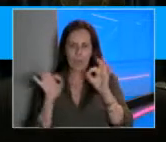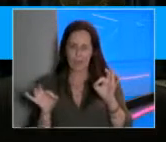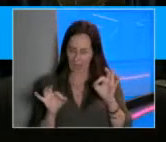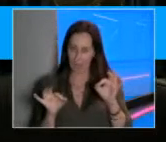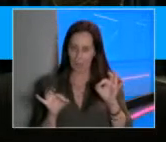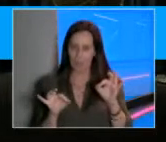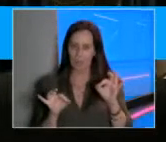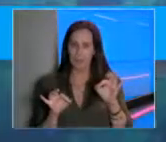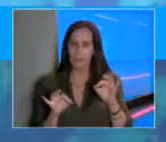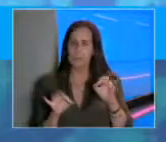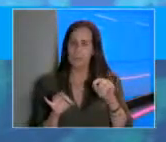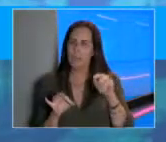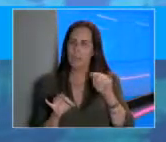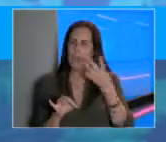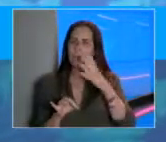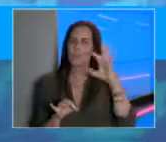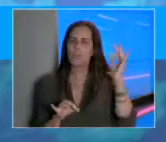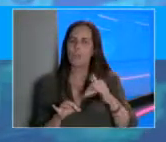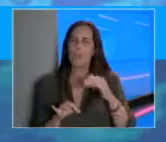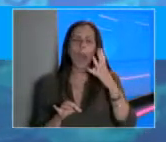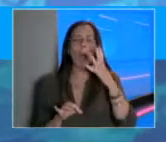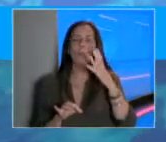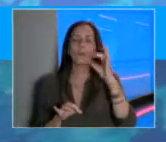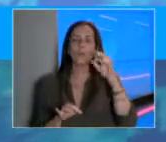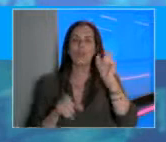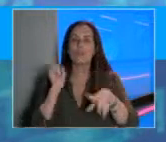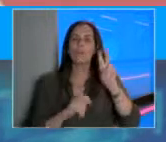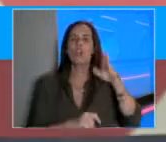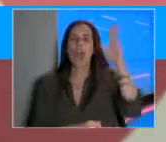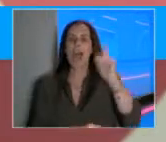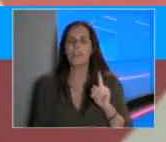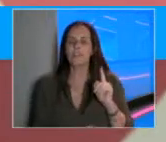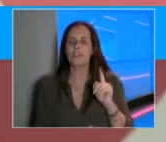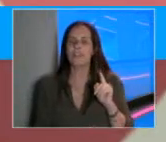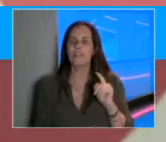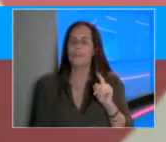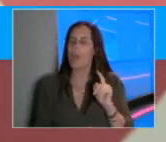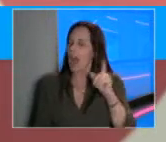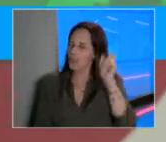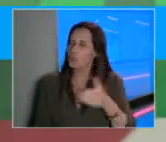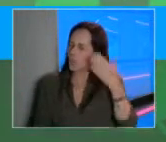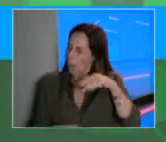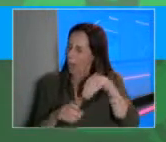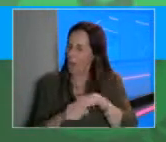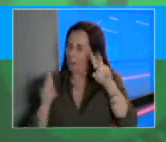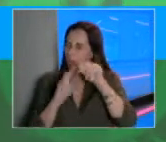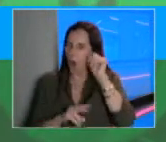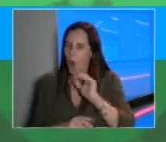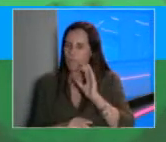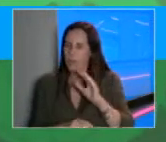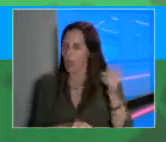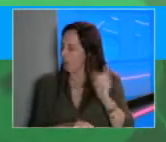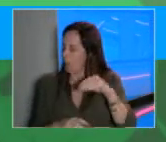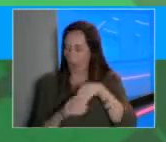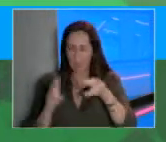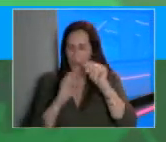לעלות ברשת, שמדובר ב-450 אנשי יש עתיד. בהגדרה, אנשים שהיו חלק פעם מכחול לבן, הם אינם